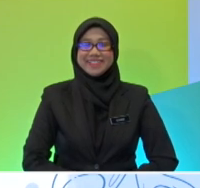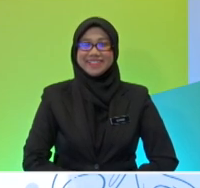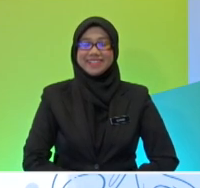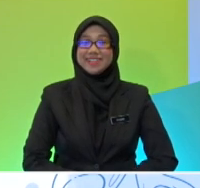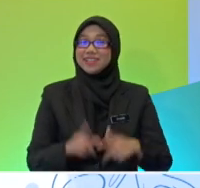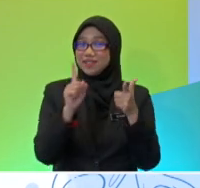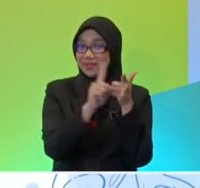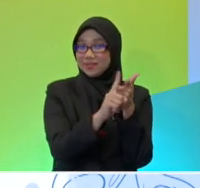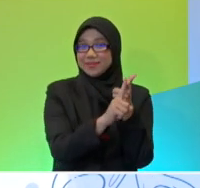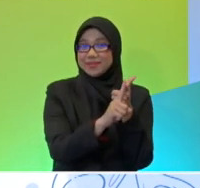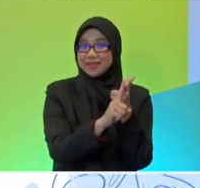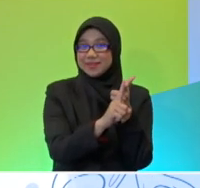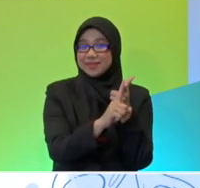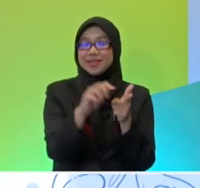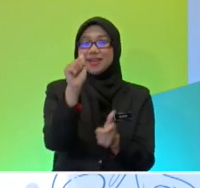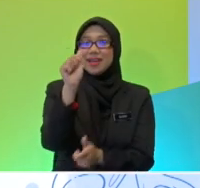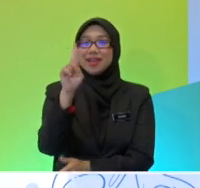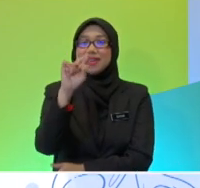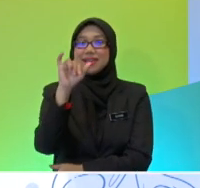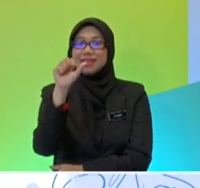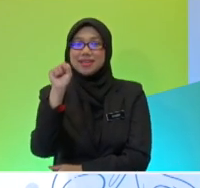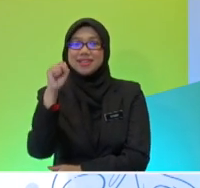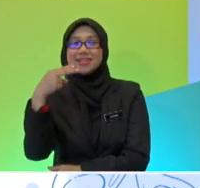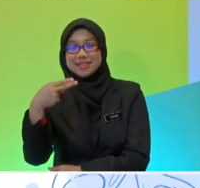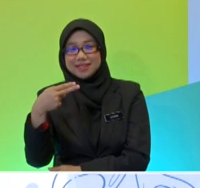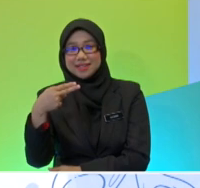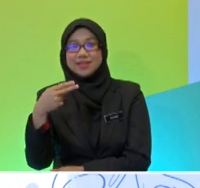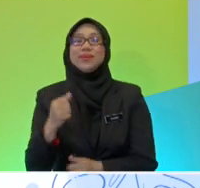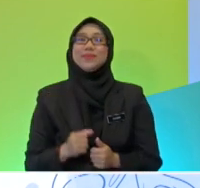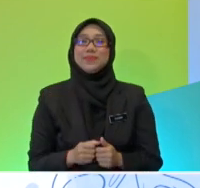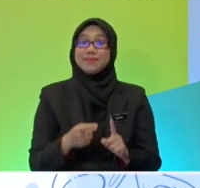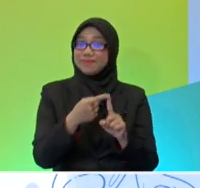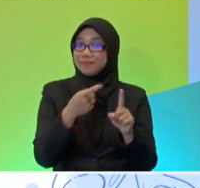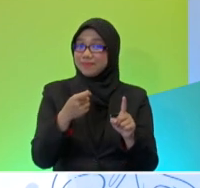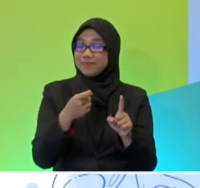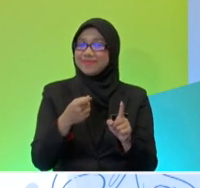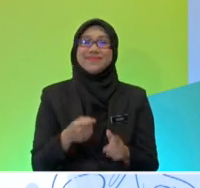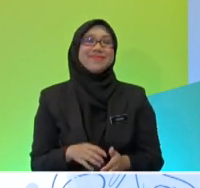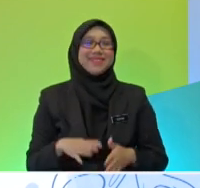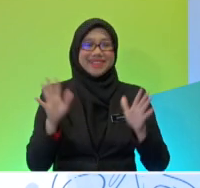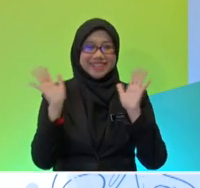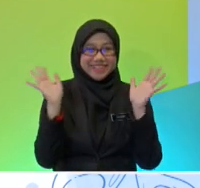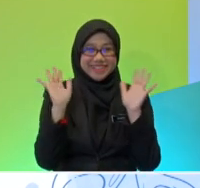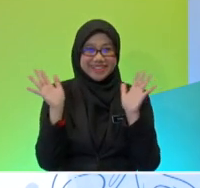yang kedua adik Alisa Putri 51 Hai Anisa